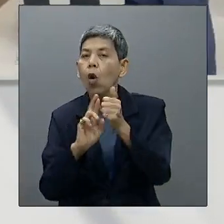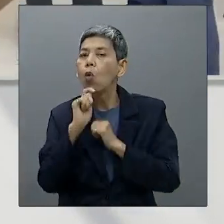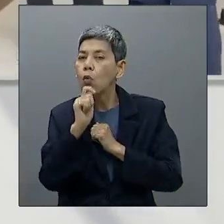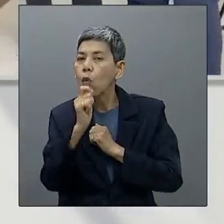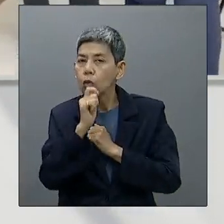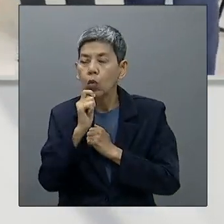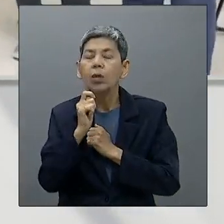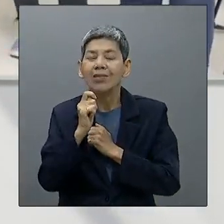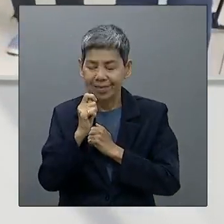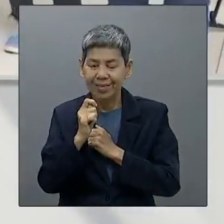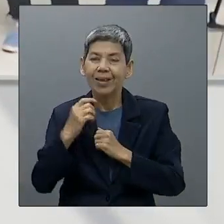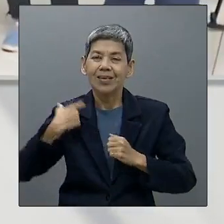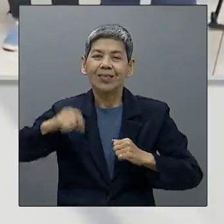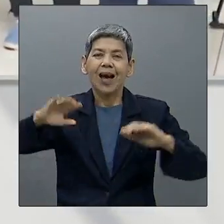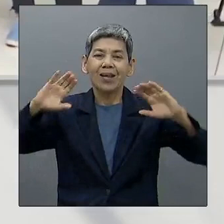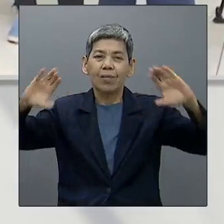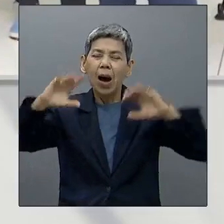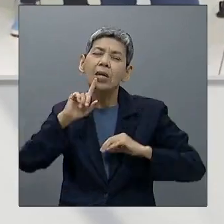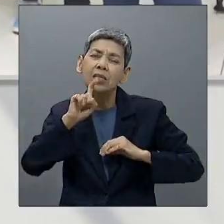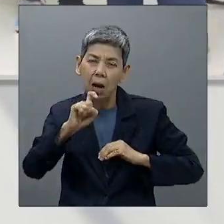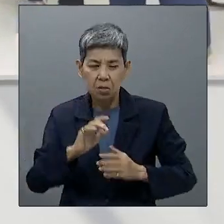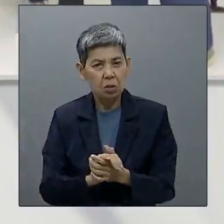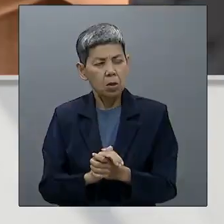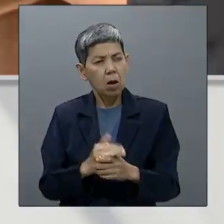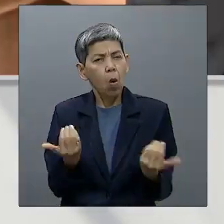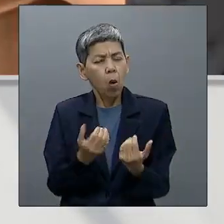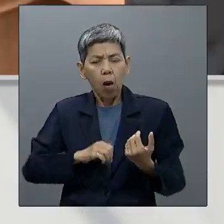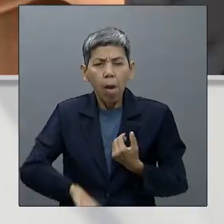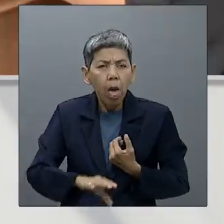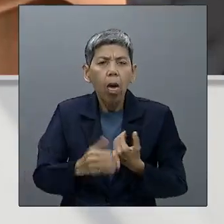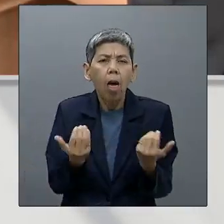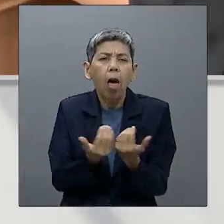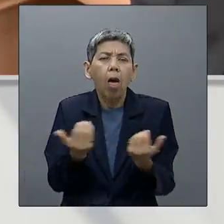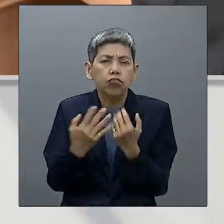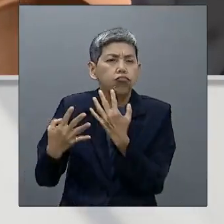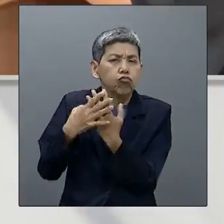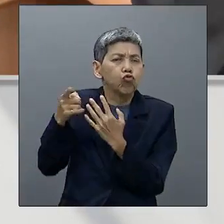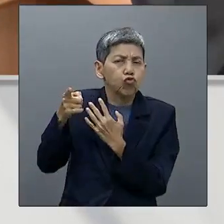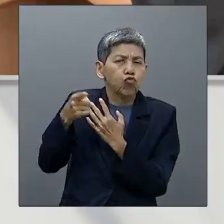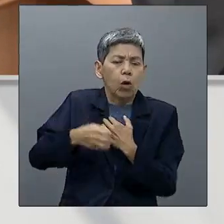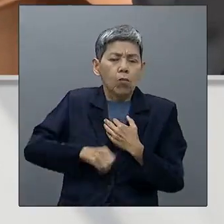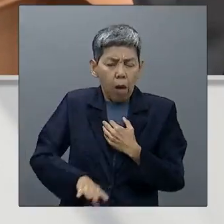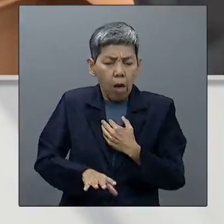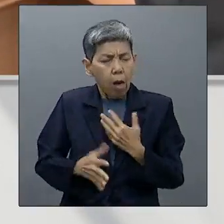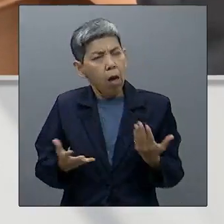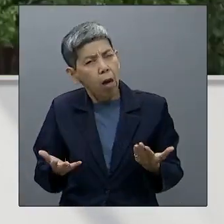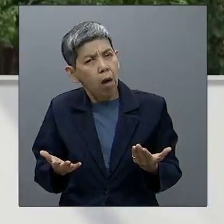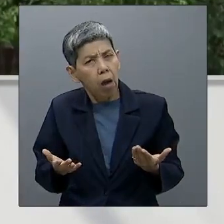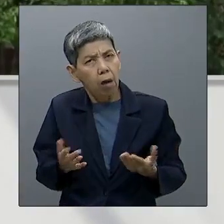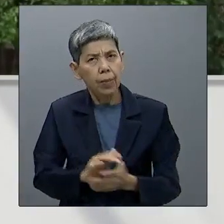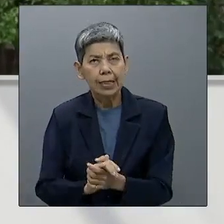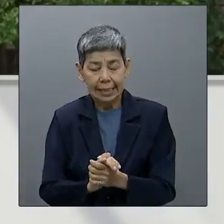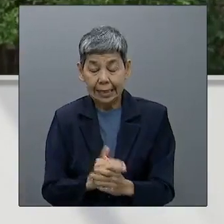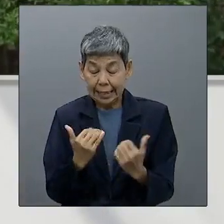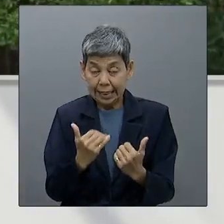อัยการสูงสุดค่ะเกี่ยวกับประเด็นที่เธอต้องสูญเสียลูกไปในระหว่างที่ถูกควบคุมตัวอยู่ในเรือนจำนะคะการ